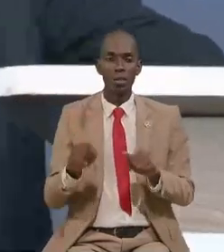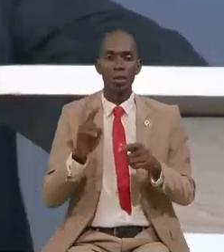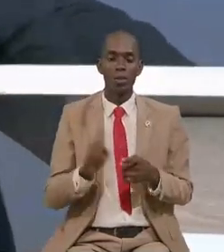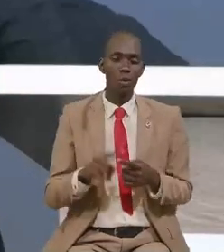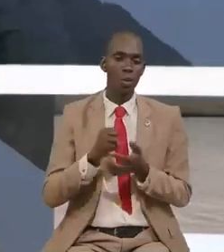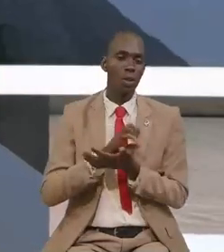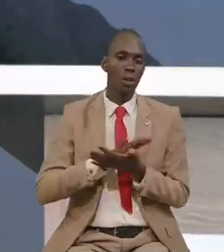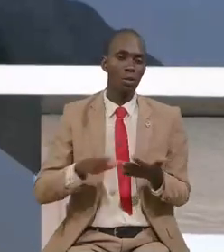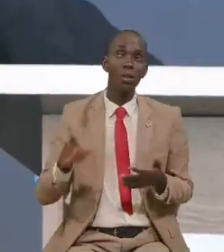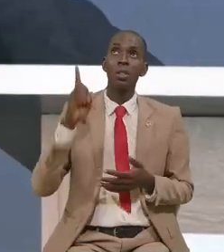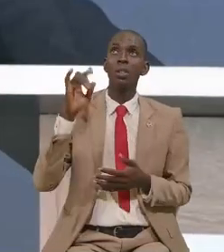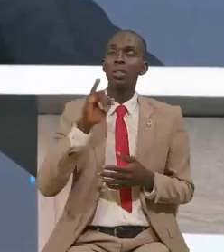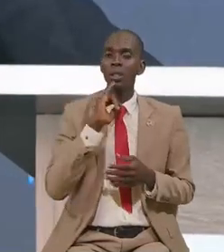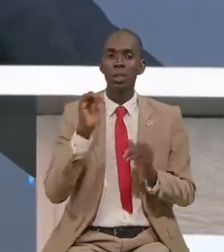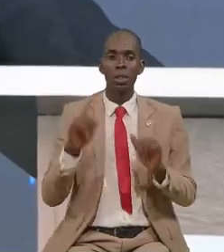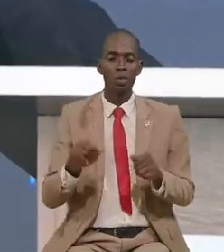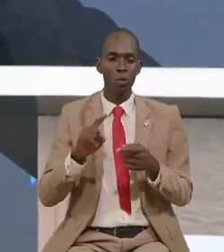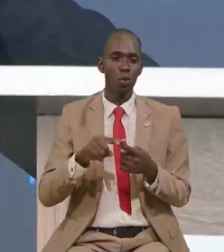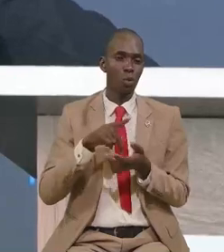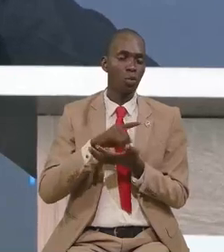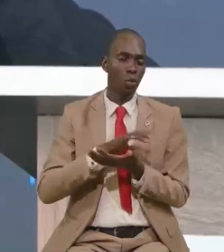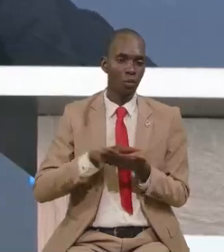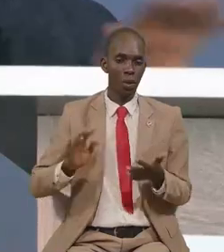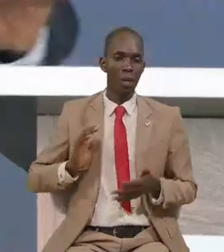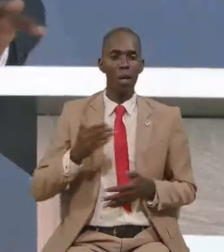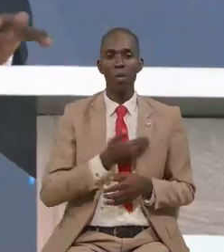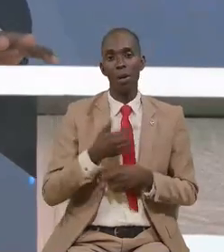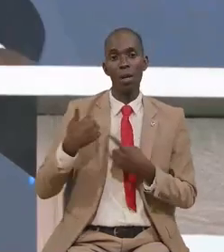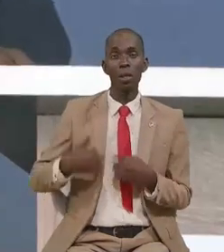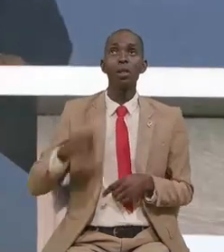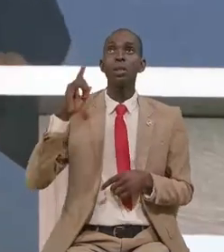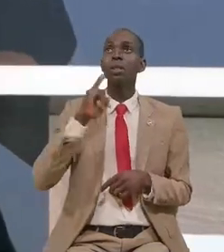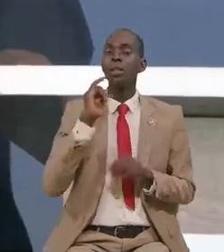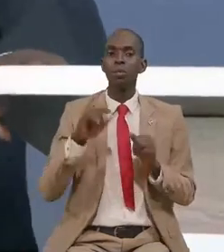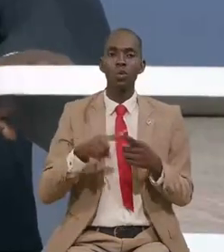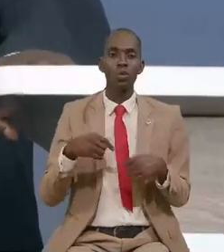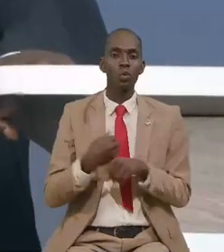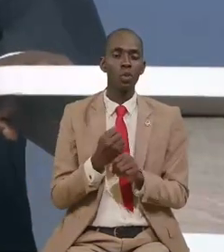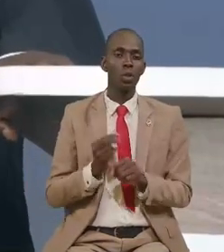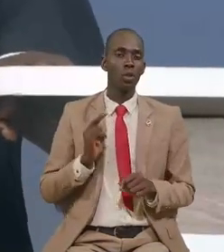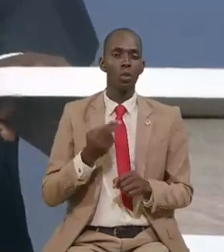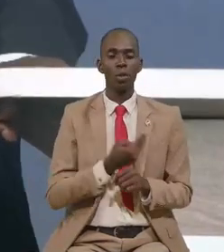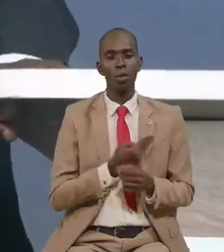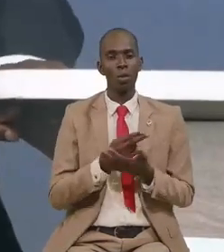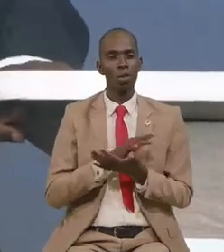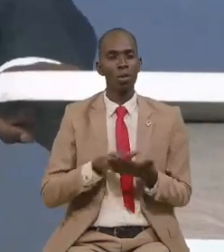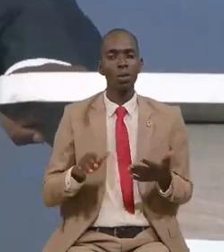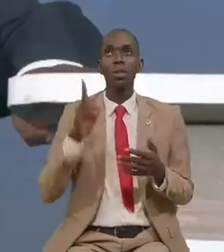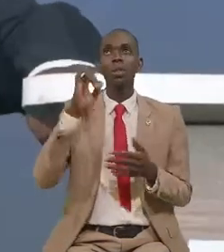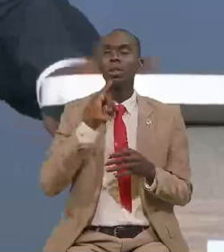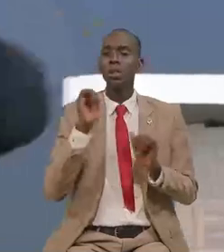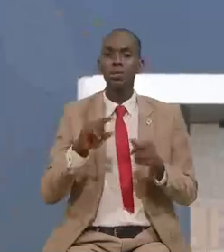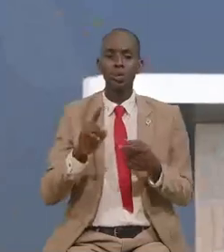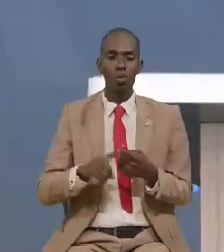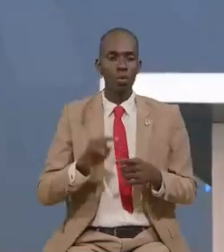sanctifier. Il est capable de purifier nos cœurs. Il est capable de nous rendre saints. Il est capable de nous donner d'énergie. Il